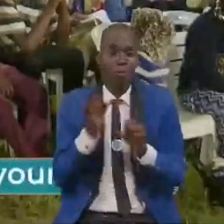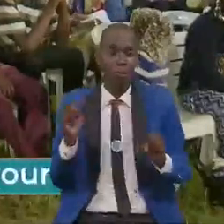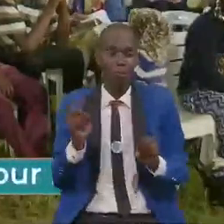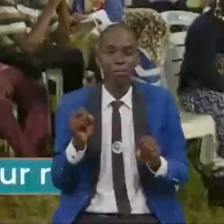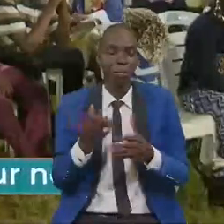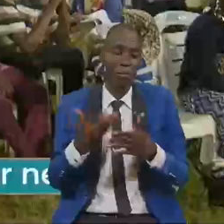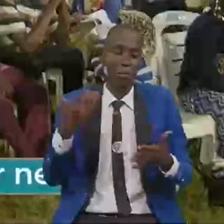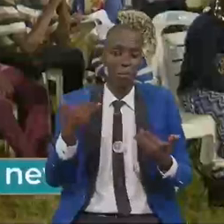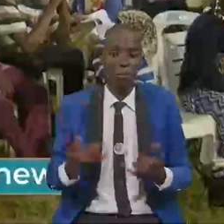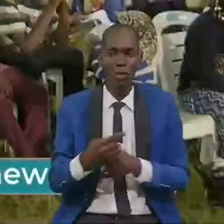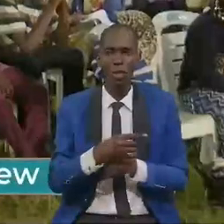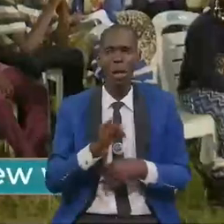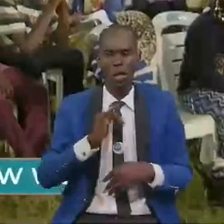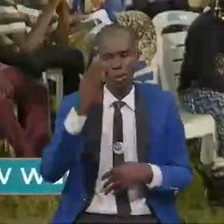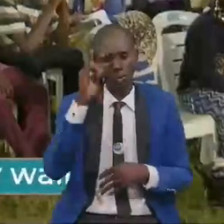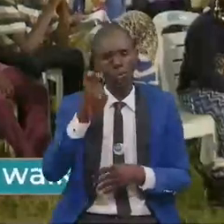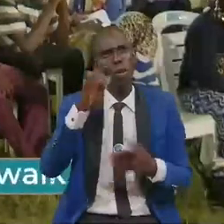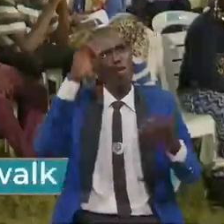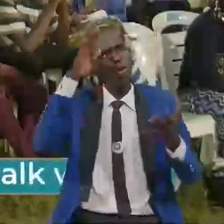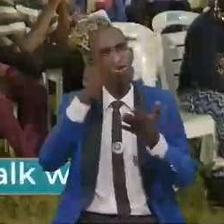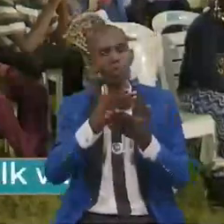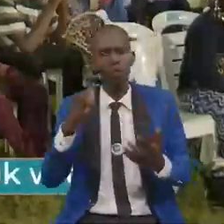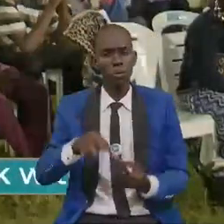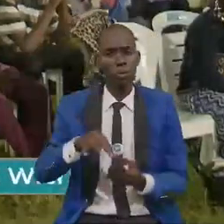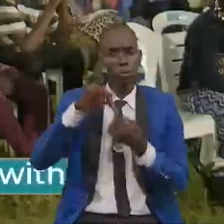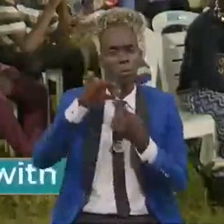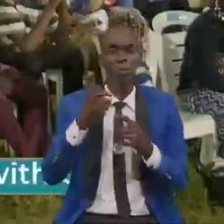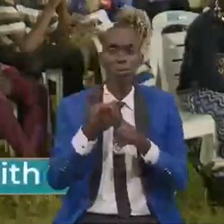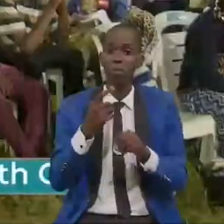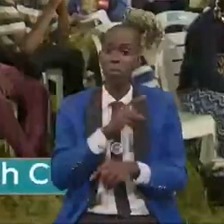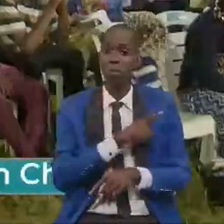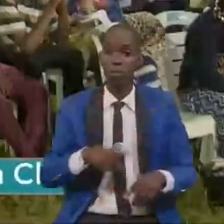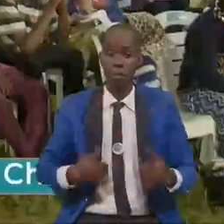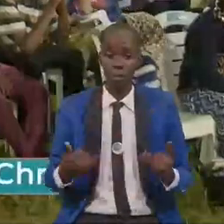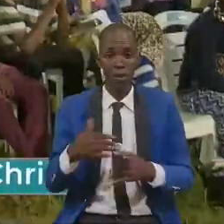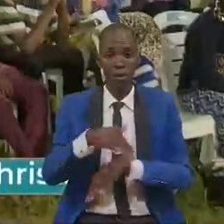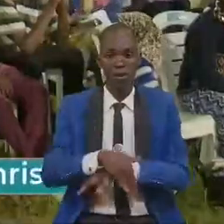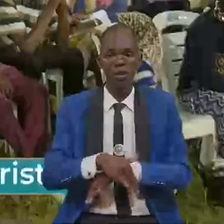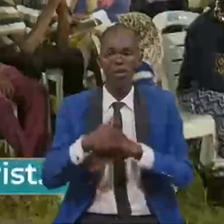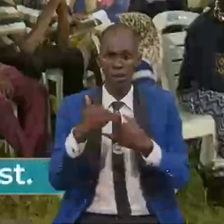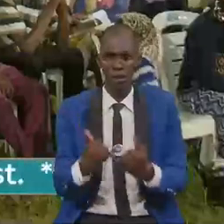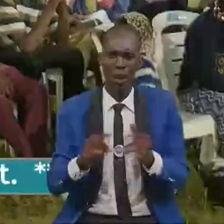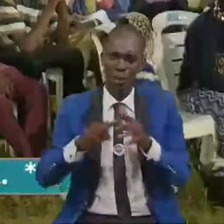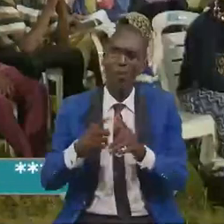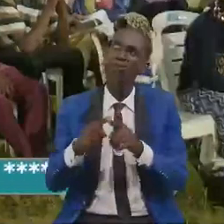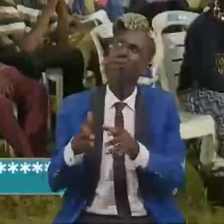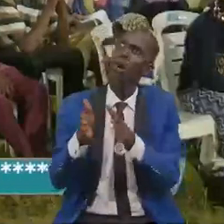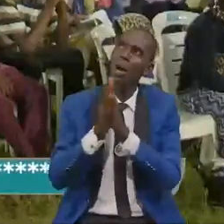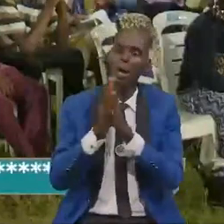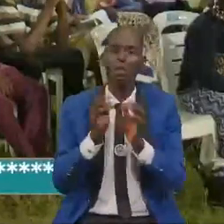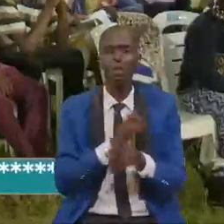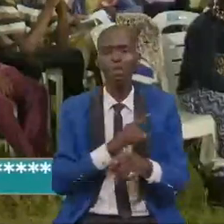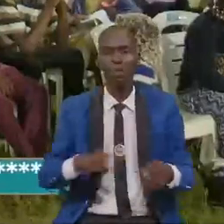alors vous êtes dans le royaume vous voulez quelque chose de spécial de la part du Seigneur le moment de prier